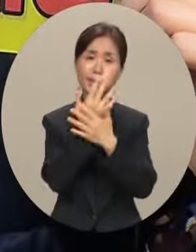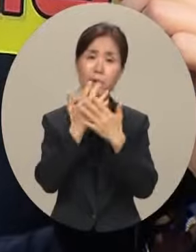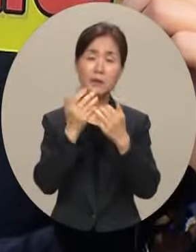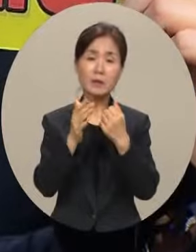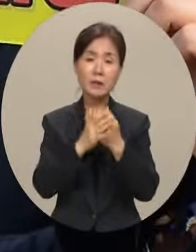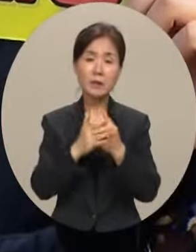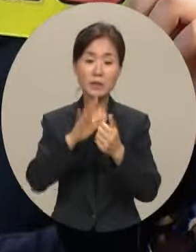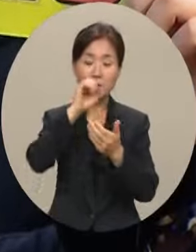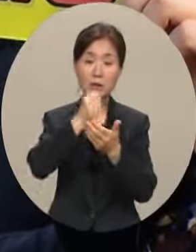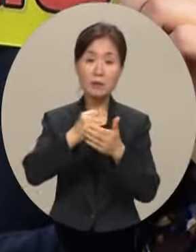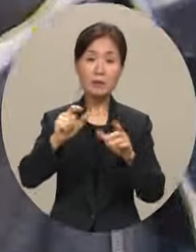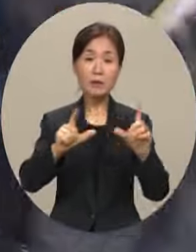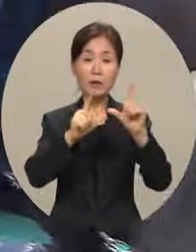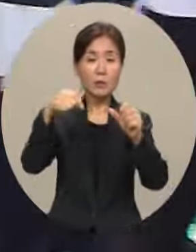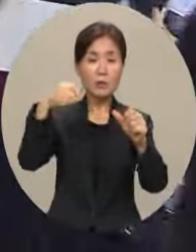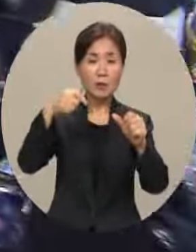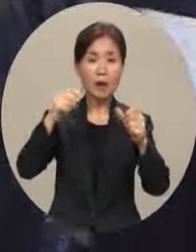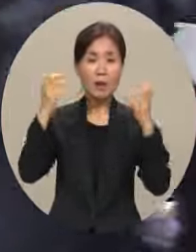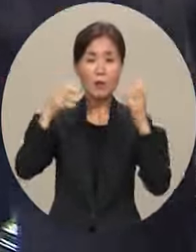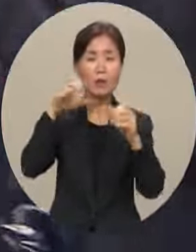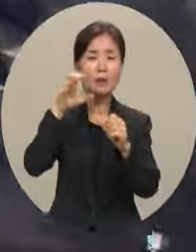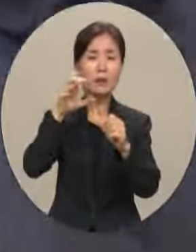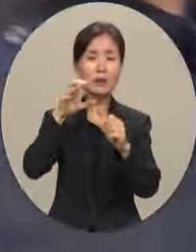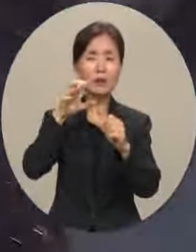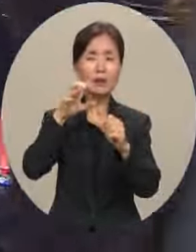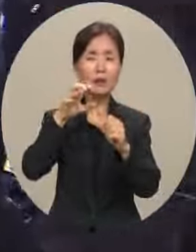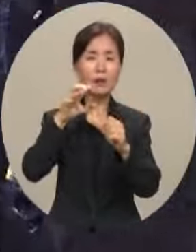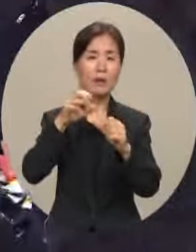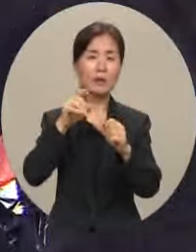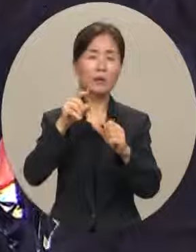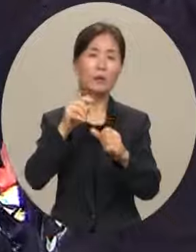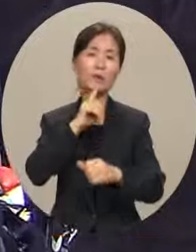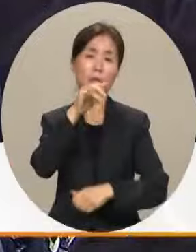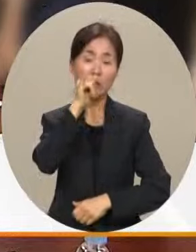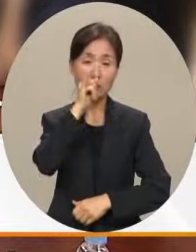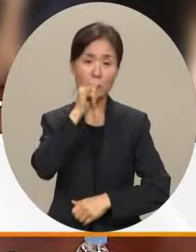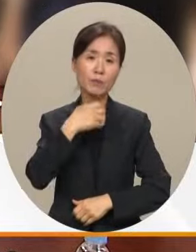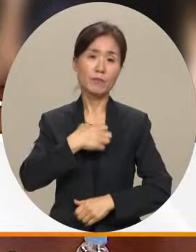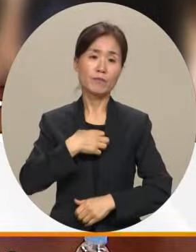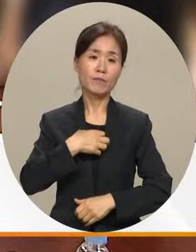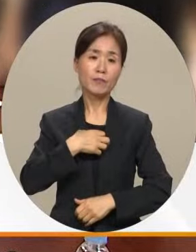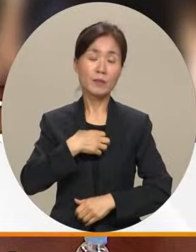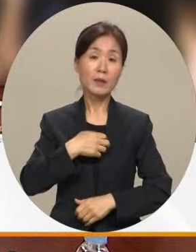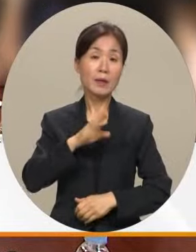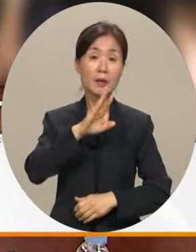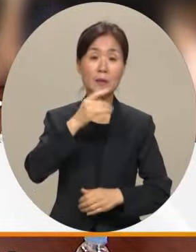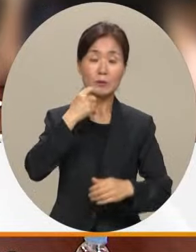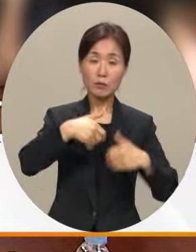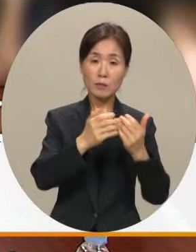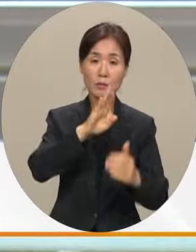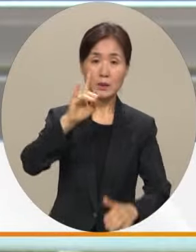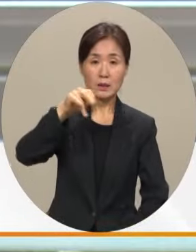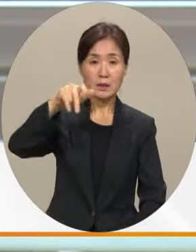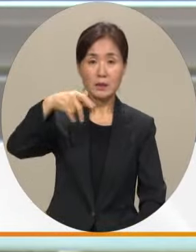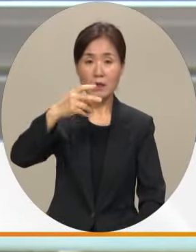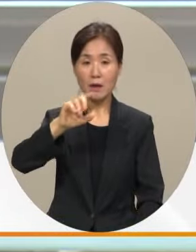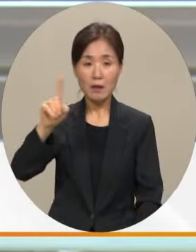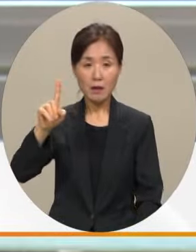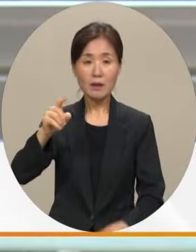아동학대로 해석될 여지가 있다는 겁니다. 이 같은 지적에 교사 출신 백승아 더불어민주당 국회의원은 22대